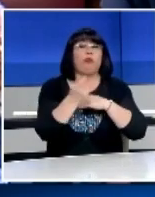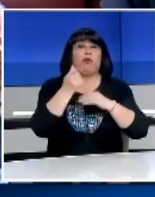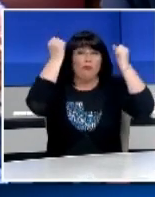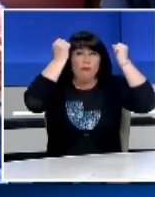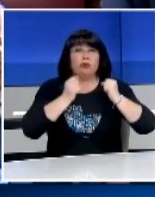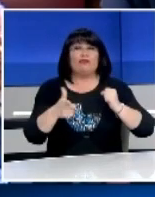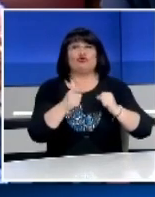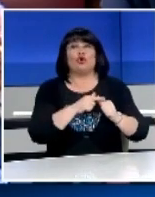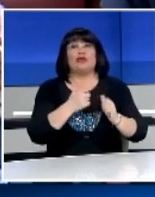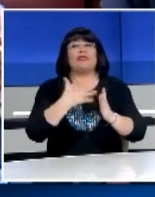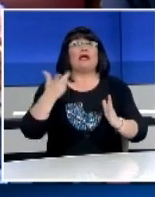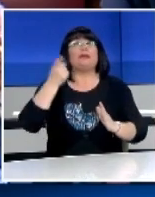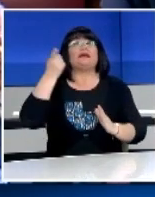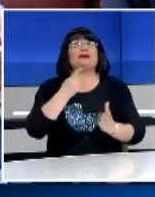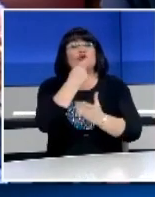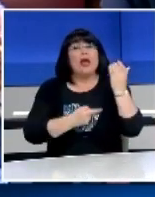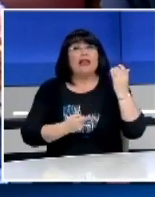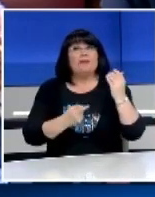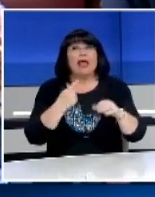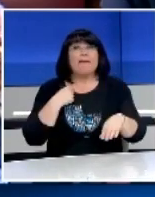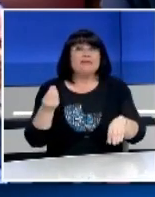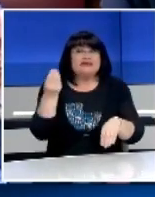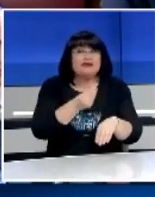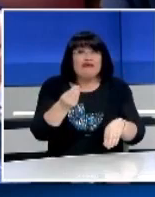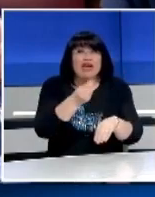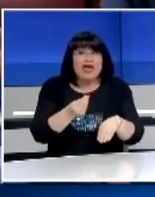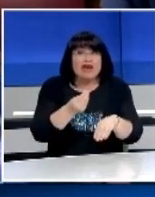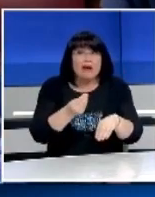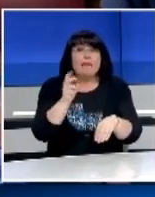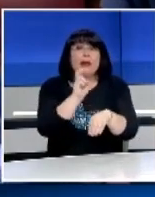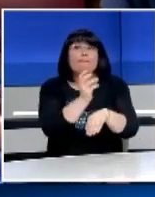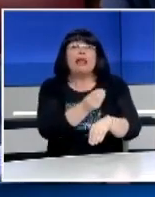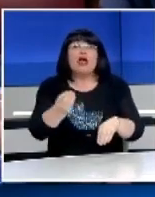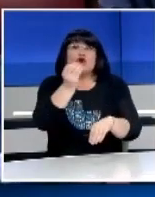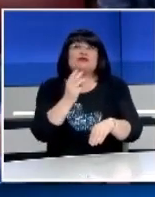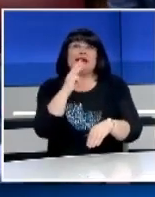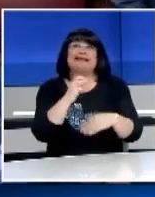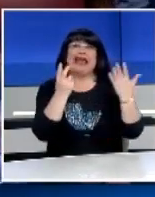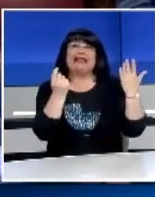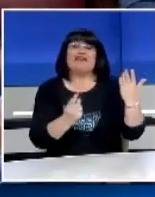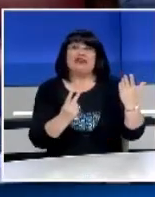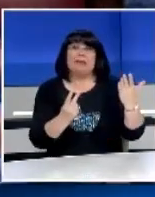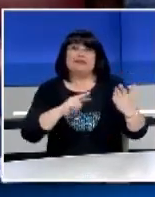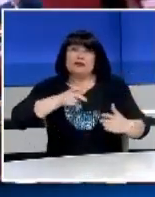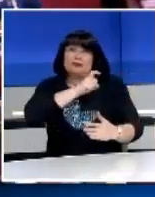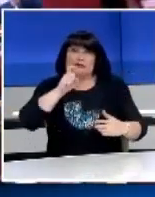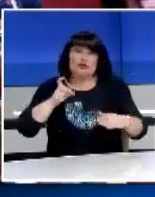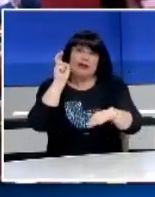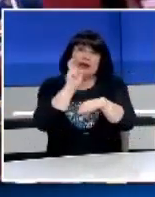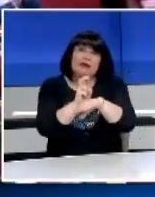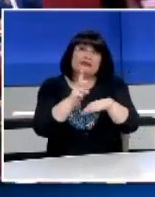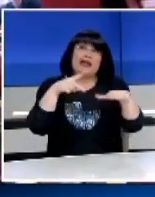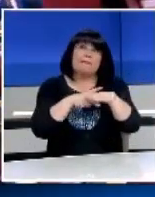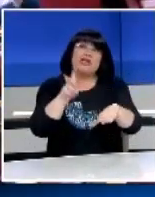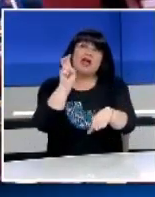φέραμε εμείς 15% έλλειμμα. Εμείς φέραμε πλεονάσματα και 37 δισεκατομμύρια στα δημόσια ταμεία. Ήμασταν η μόνη κυβέρνηση που έφυγε